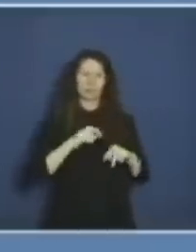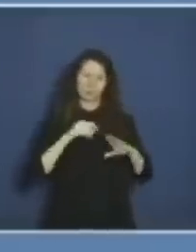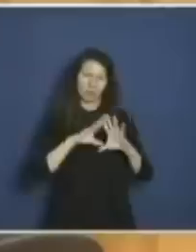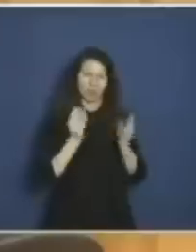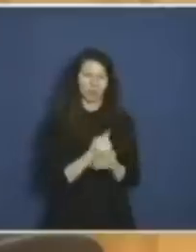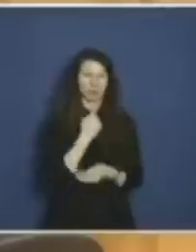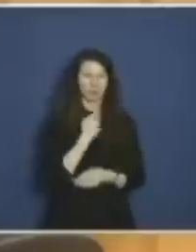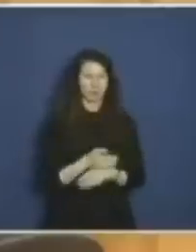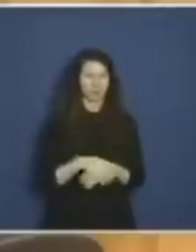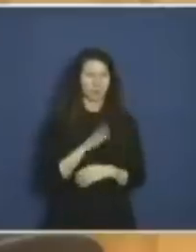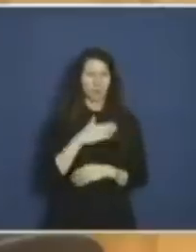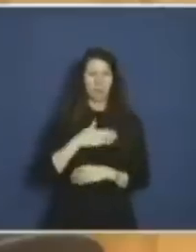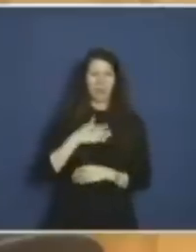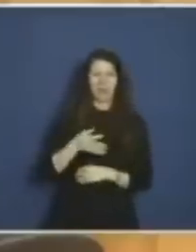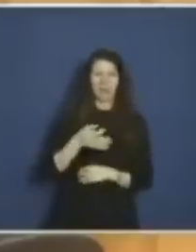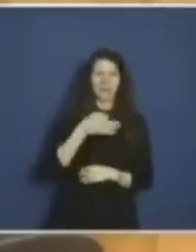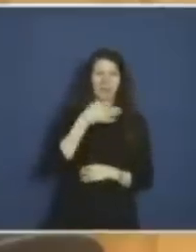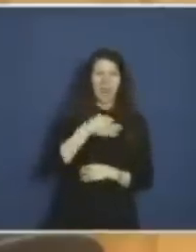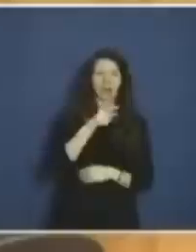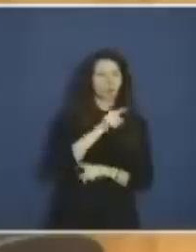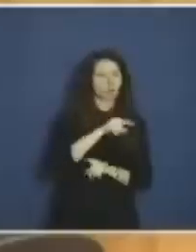Ich glaube, Sie haben nicht zu meiner Fragestellung genommen.